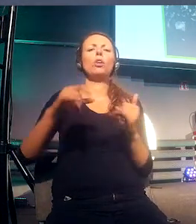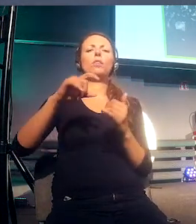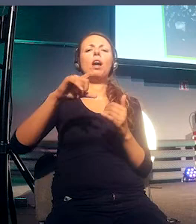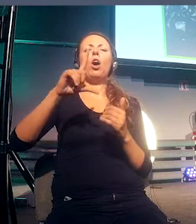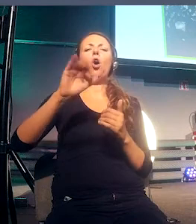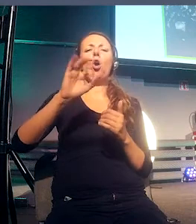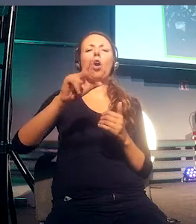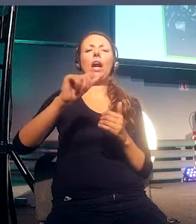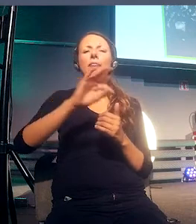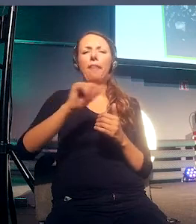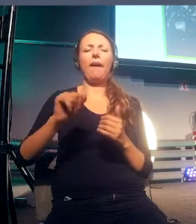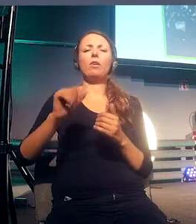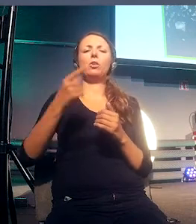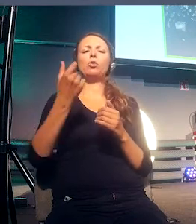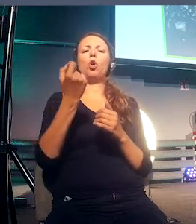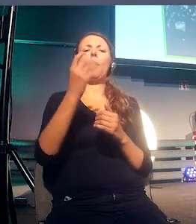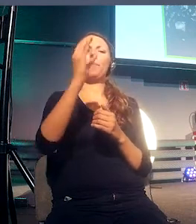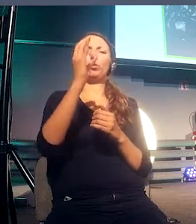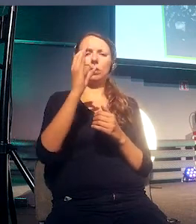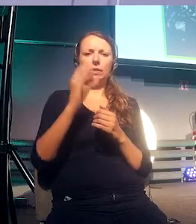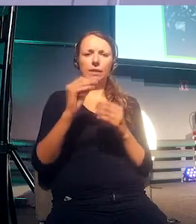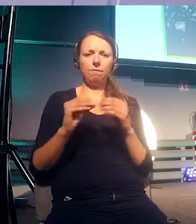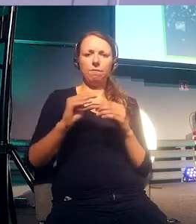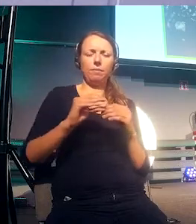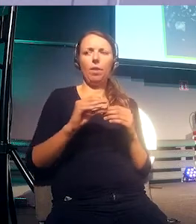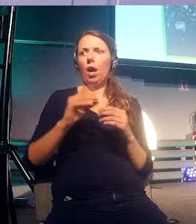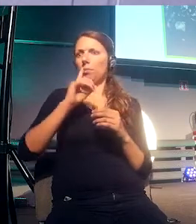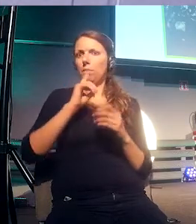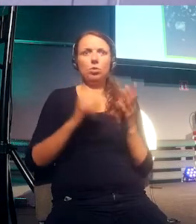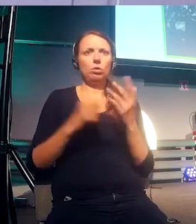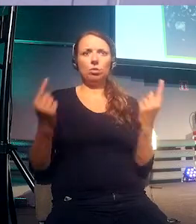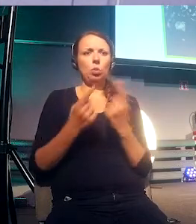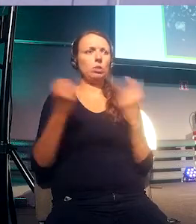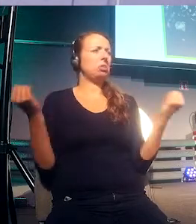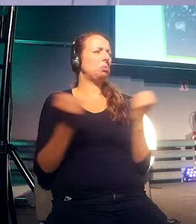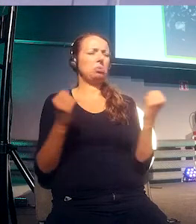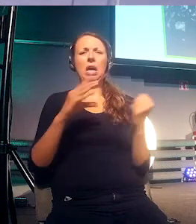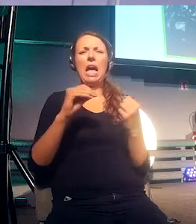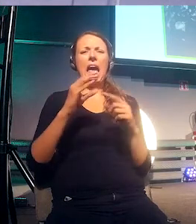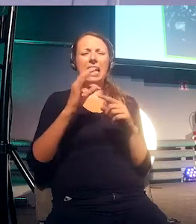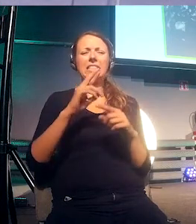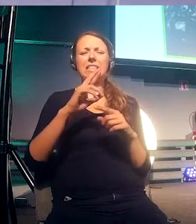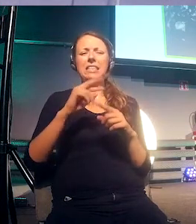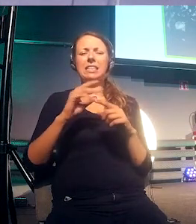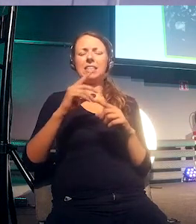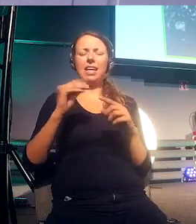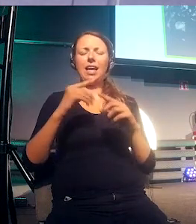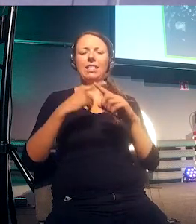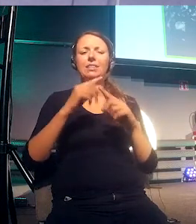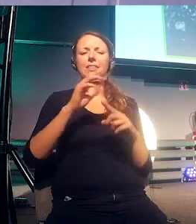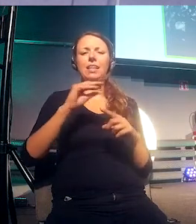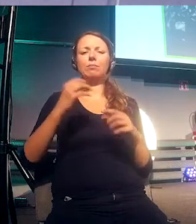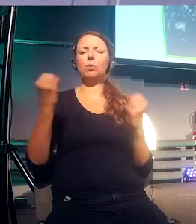Kiedy jest to sytuacja ekstremalna i zapominamy o sytuacji tej najbardziej